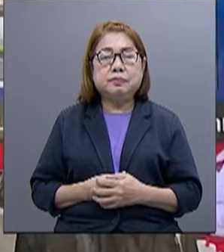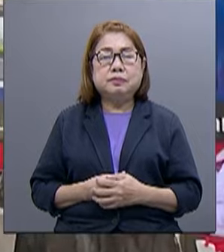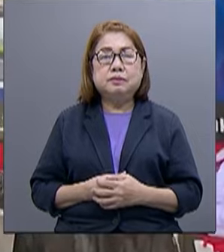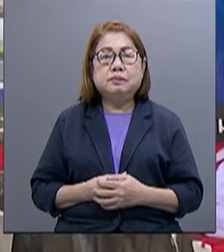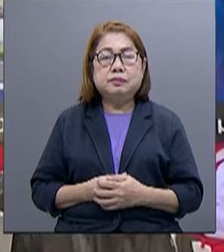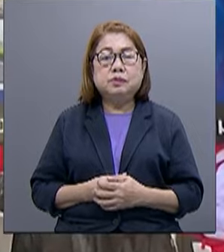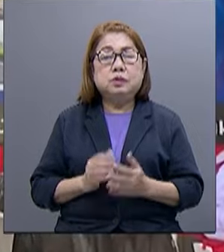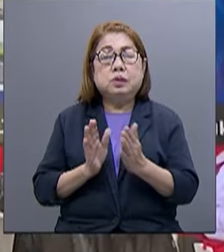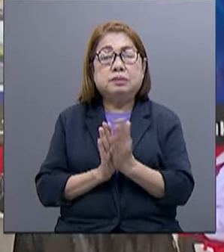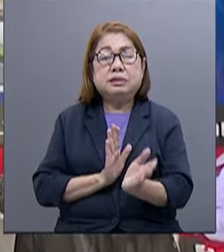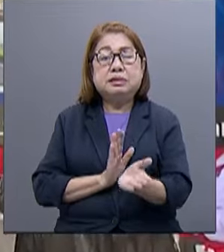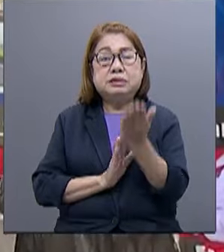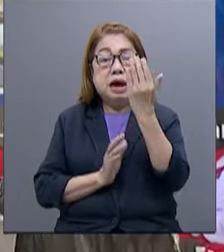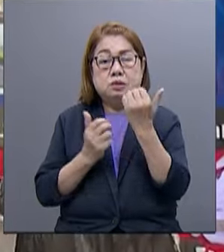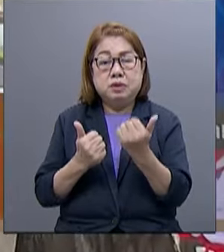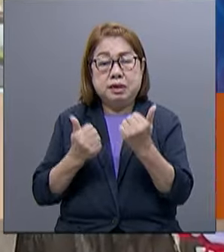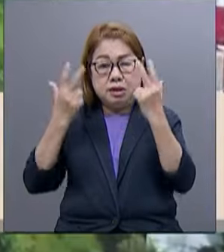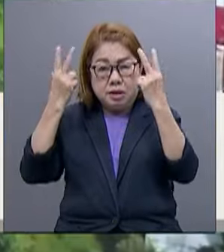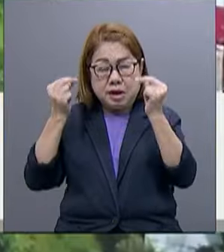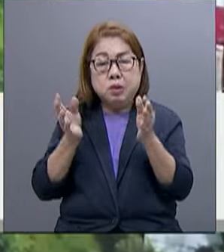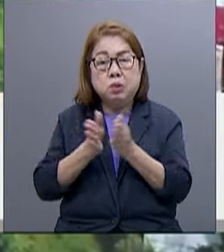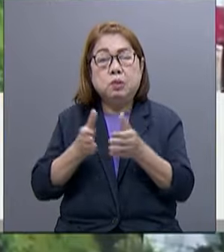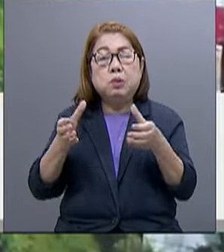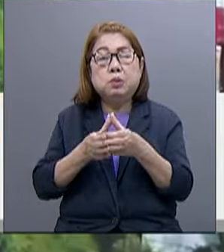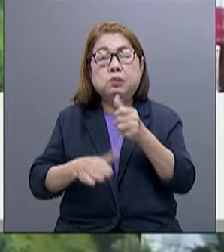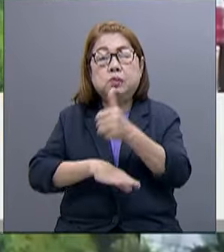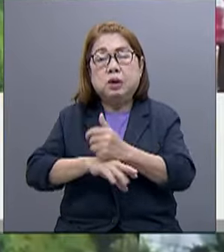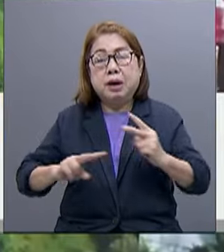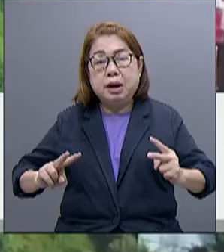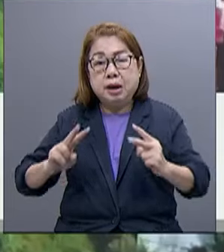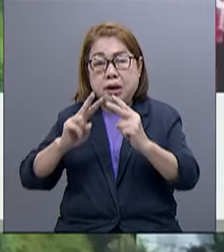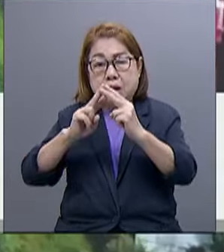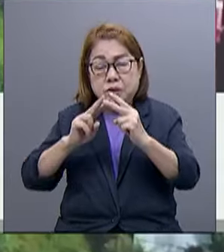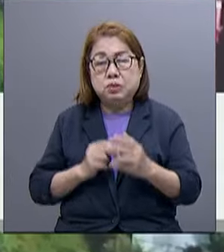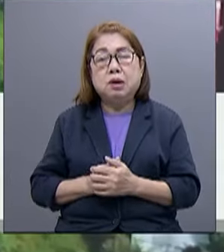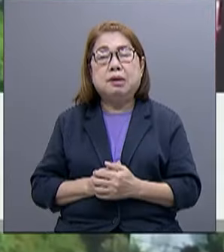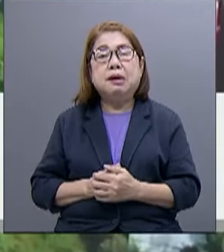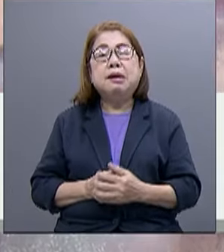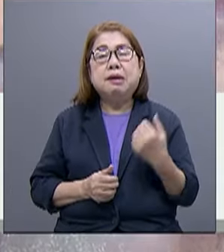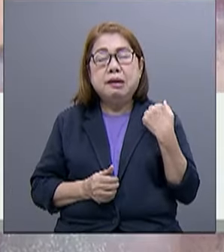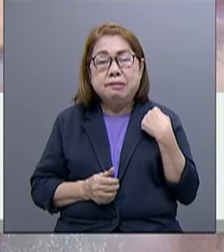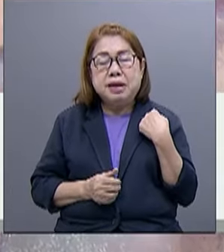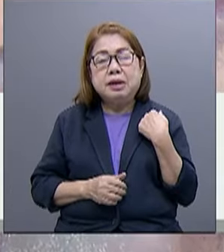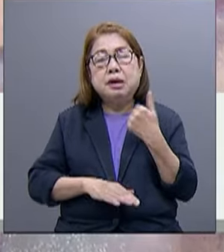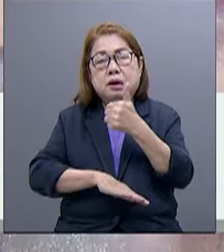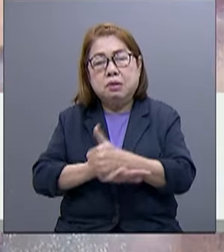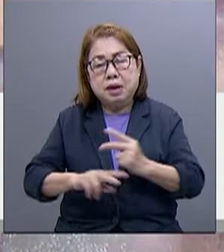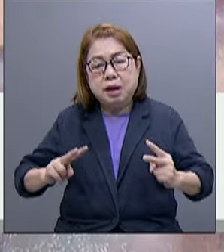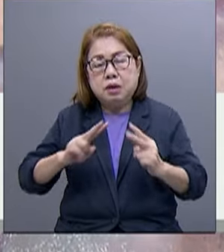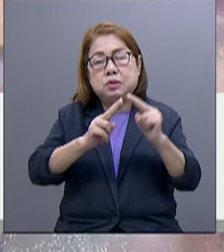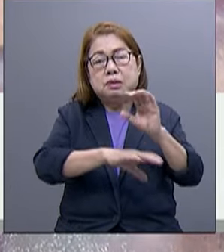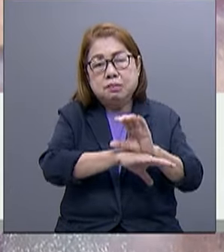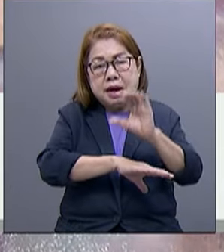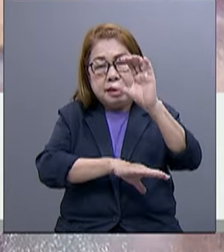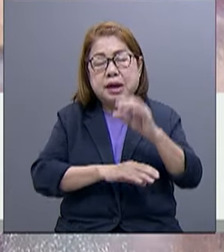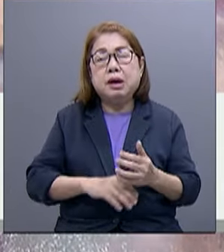ตลอดช่วงเช้านะคะนายกรัฐมนตรีมาพร้อมกับรัฐมนตรีพรรคร่วมรัฐบาลนะคะทั้งนายอนุทินชาญวิรุฬกูลรัฐมนตรีมหาดไทยรัฐมนตรีคมน